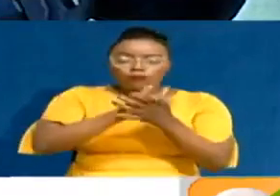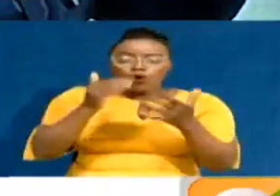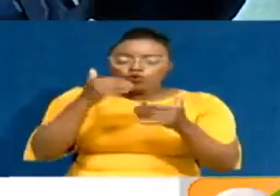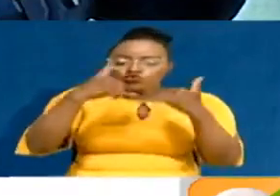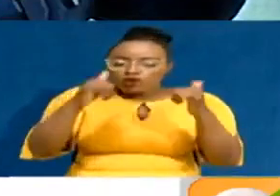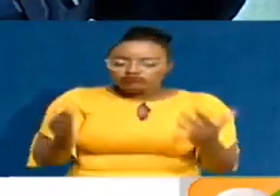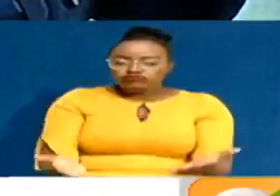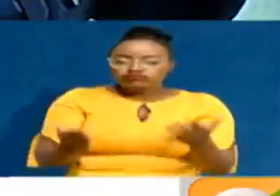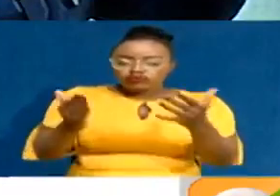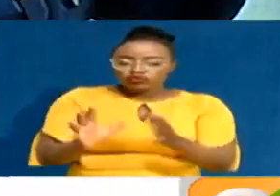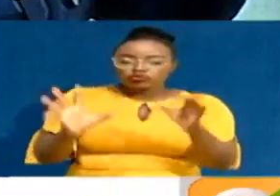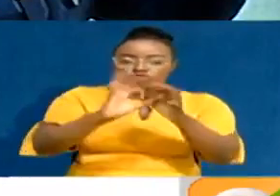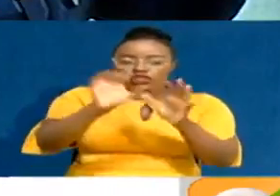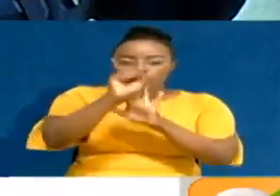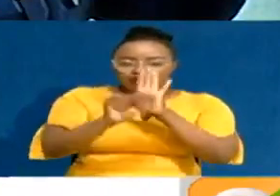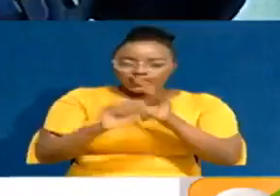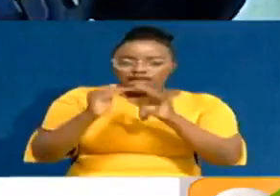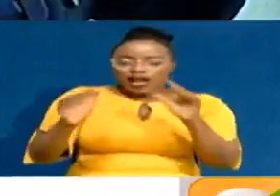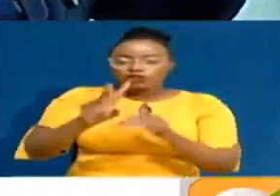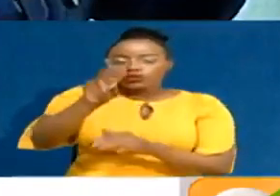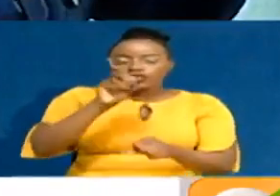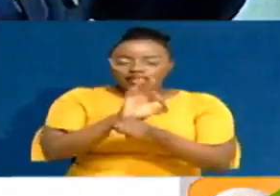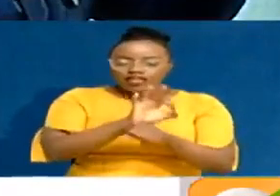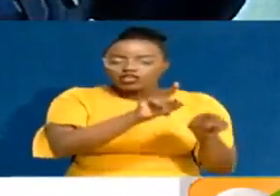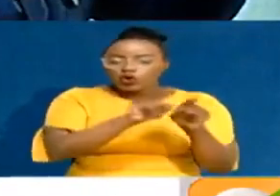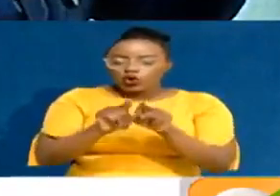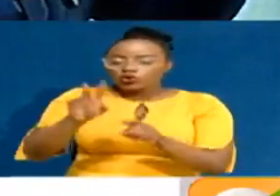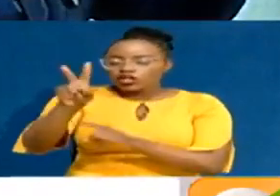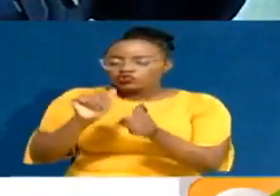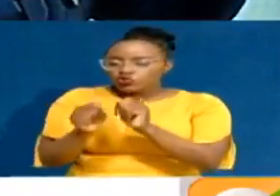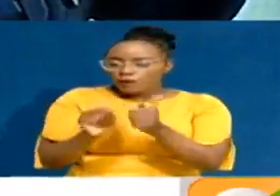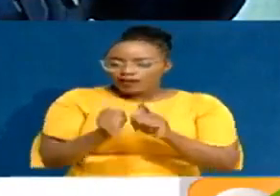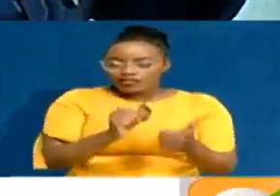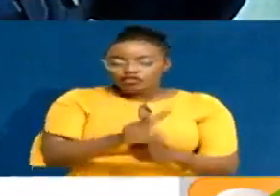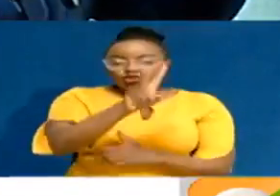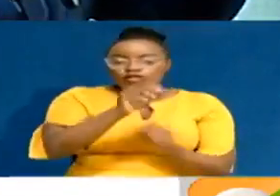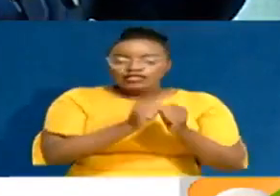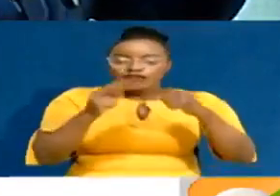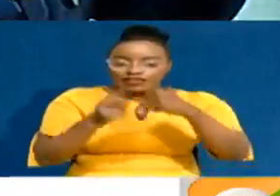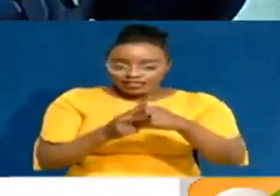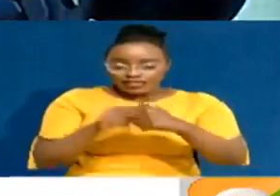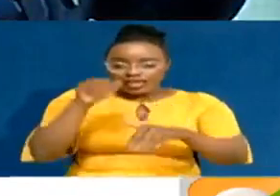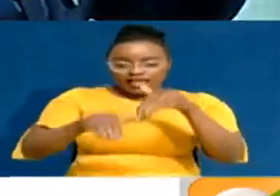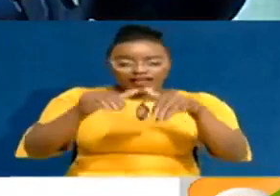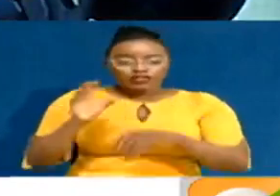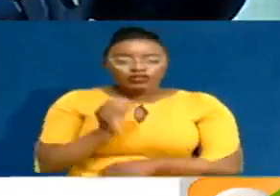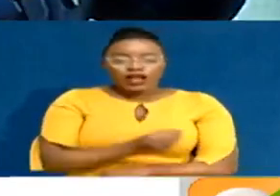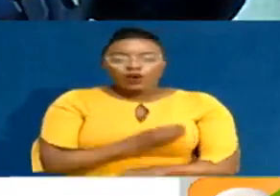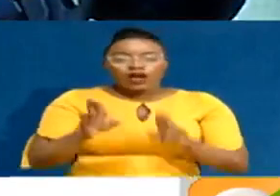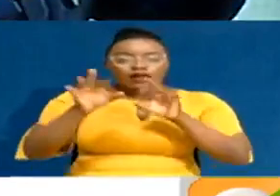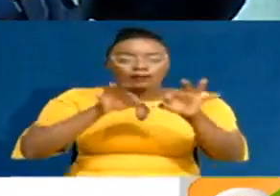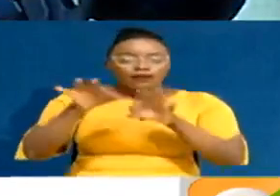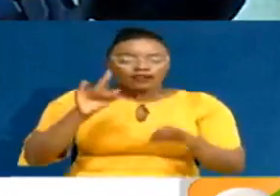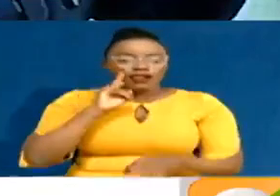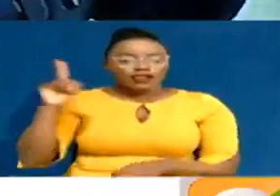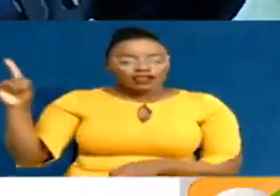jeki safari yake ya kuingia ikulu mwaka 2013 na michuano miwili ya urais mwaka 2017. Mwanahabari wetu Francis